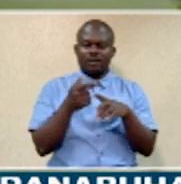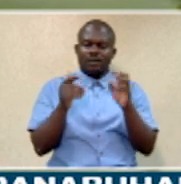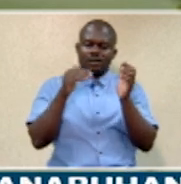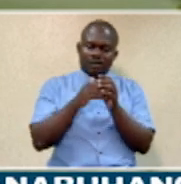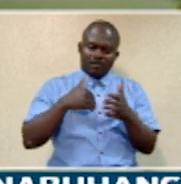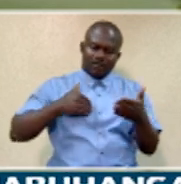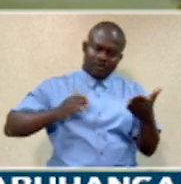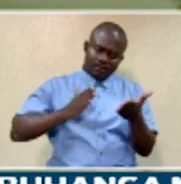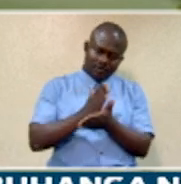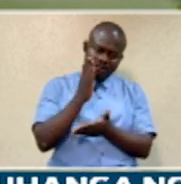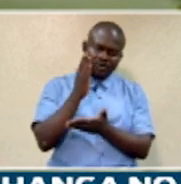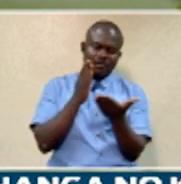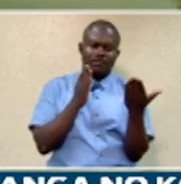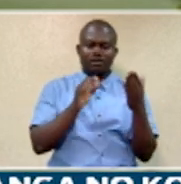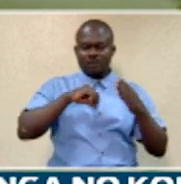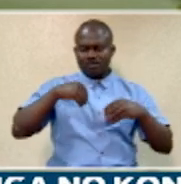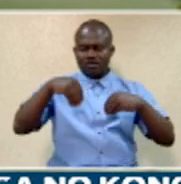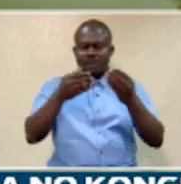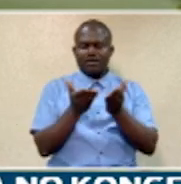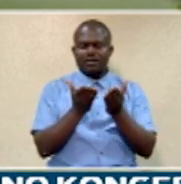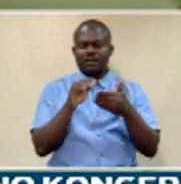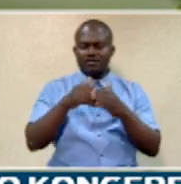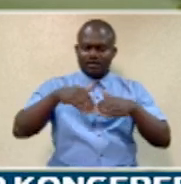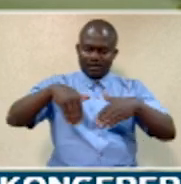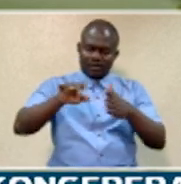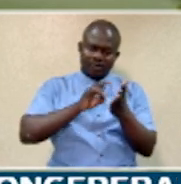bafite n'uburenganzira kubima serivisi bakanabasohora